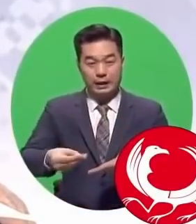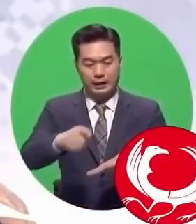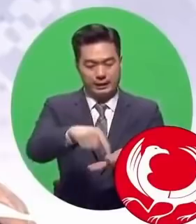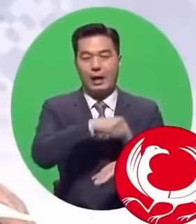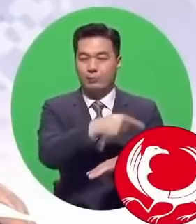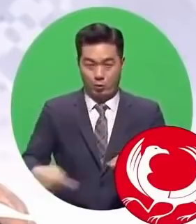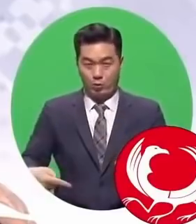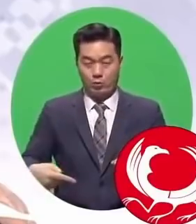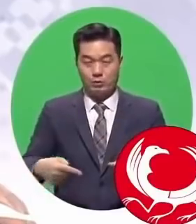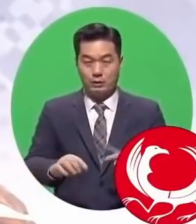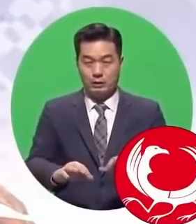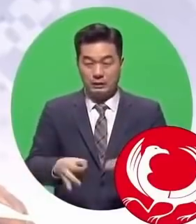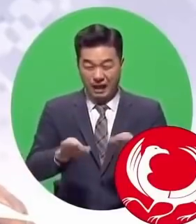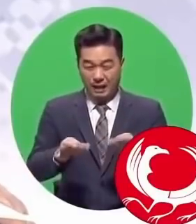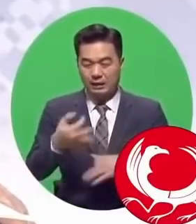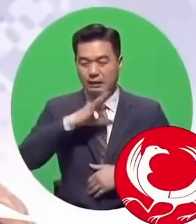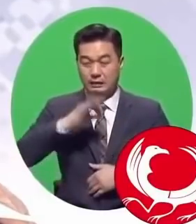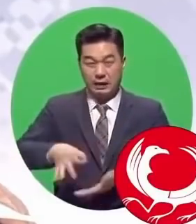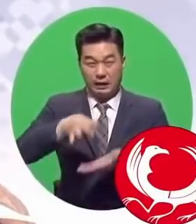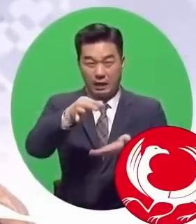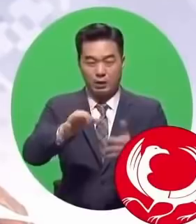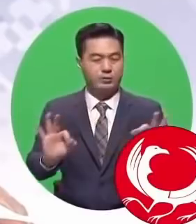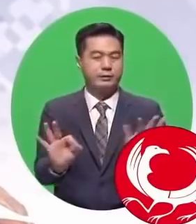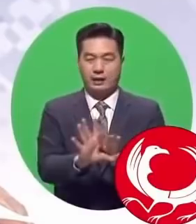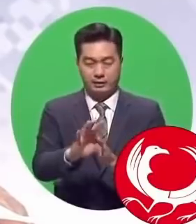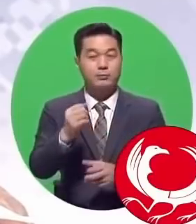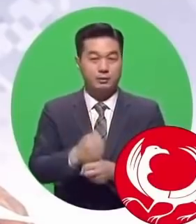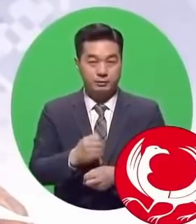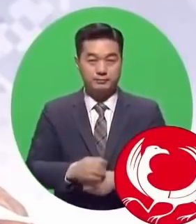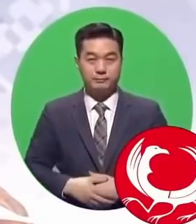되는 은행 이자를 내지 않도록 해드리겠습니다. 또한